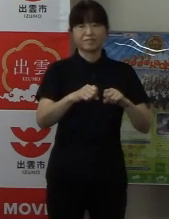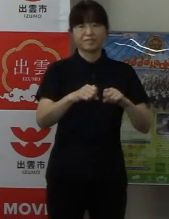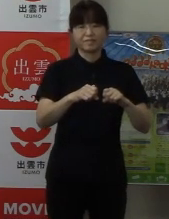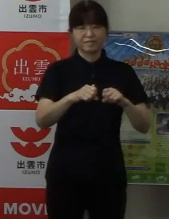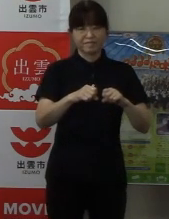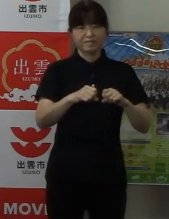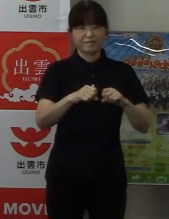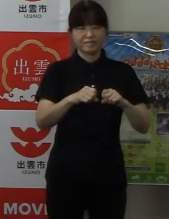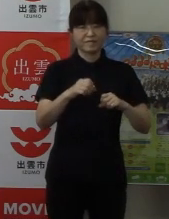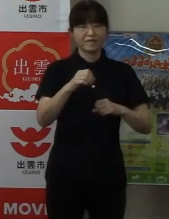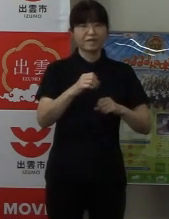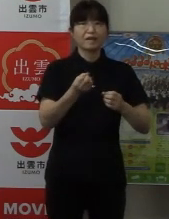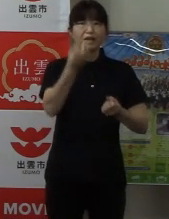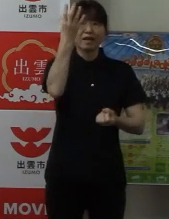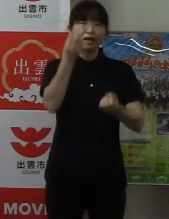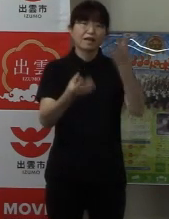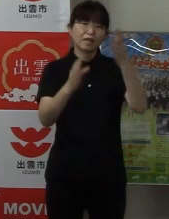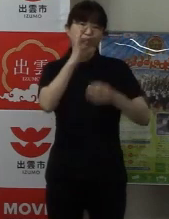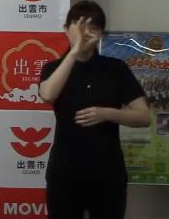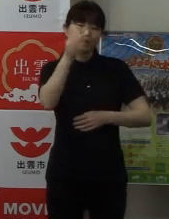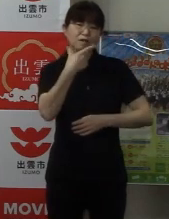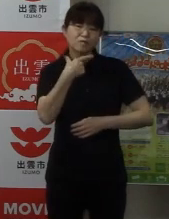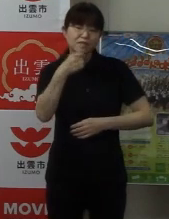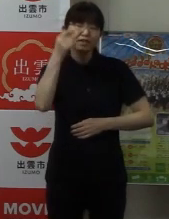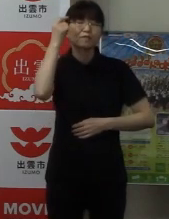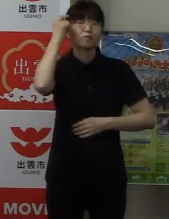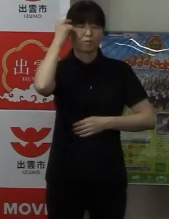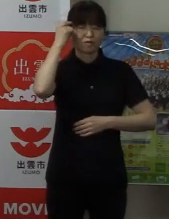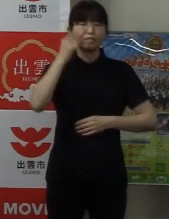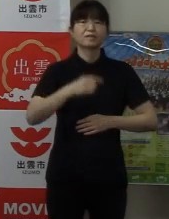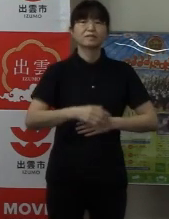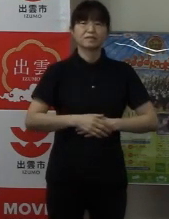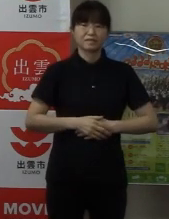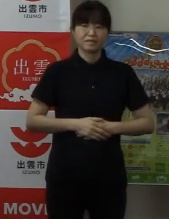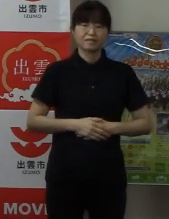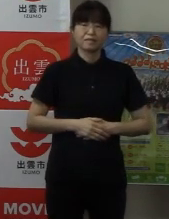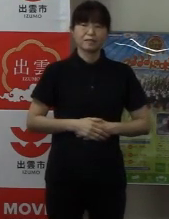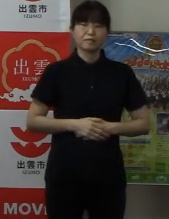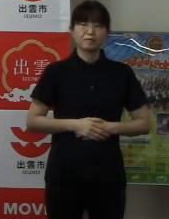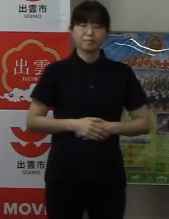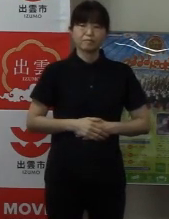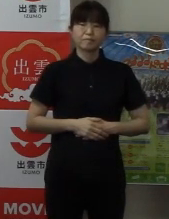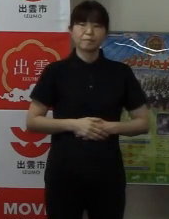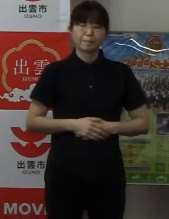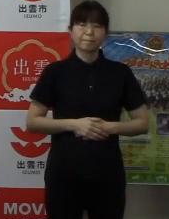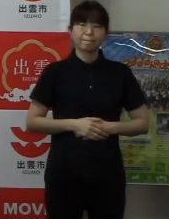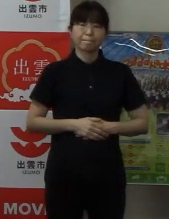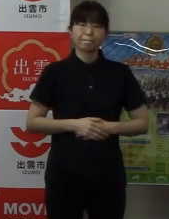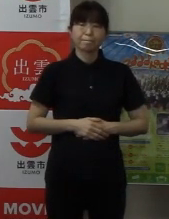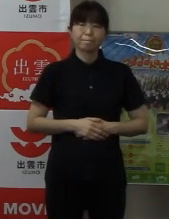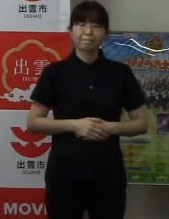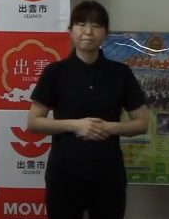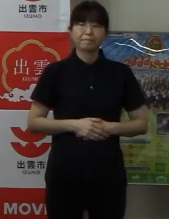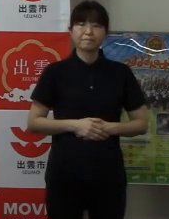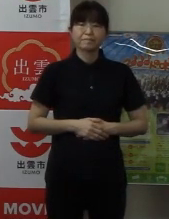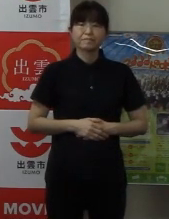感染をしていただきたいなというふうに思っています。あとやっぱりこう今ですね、